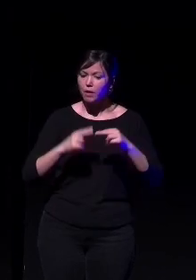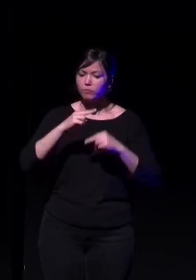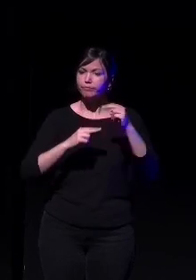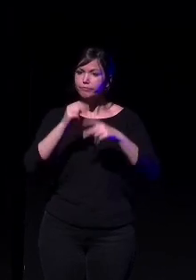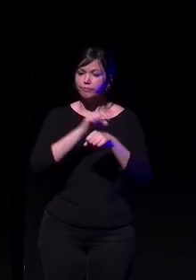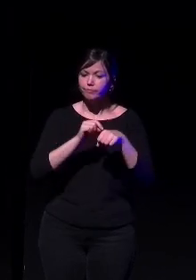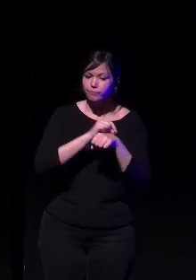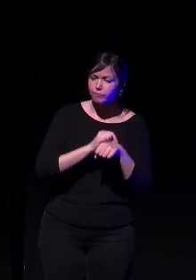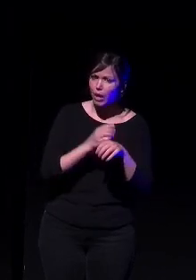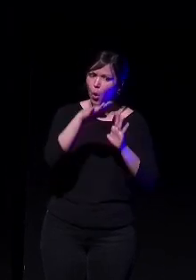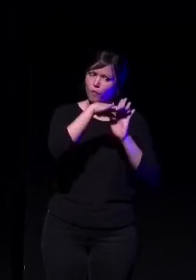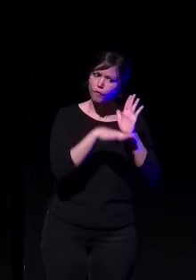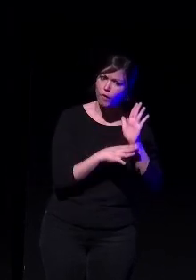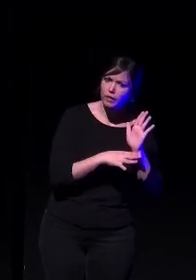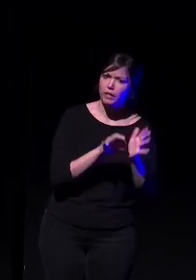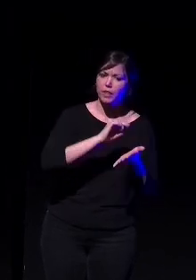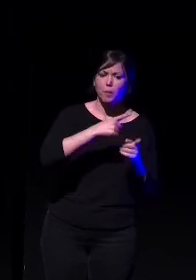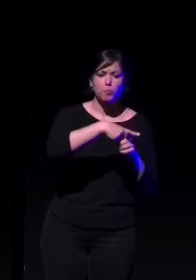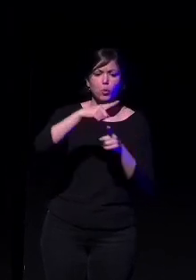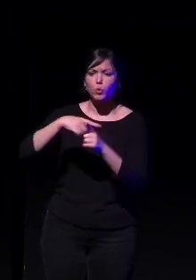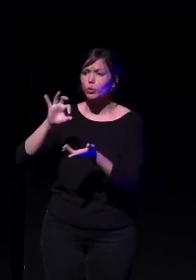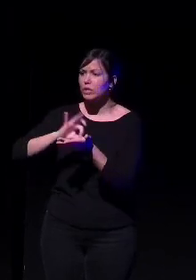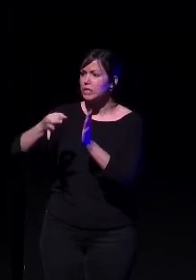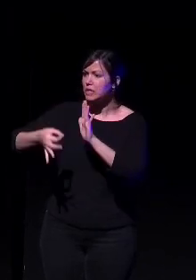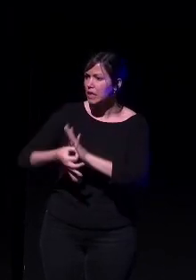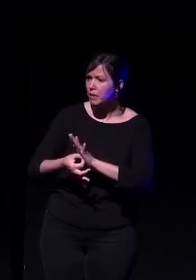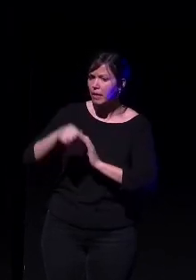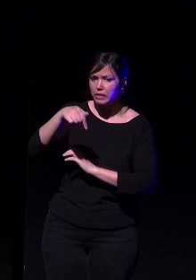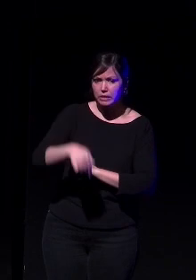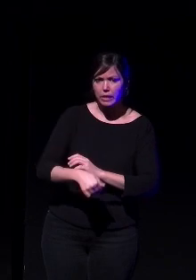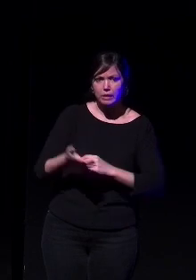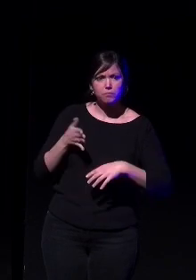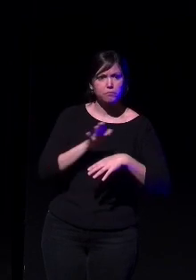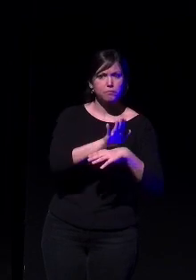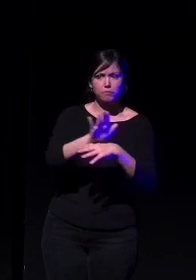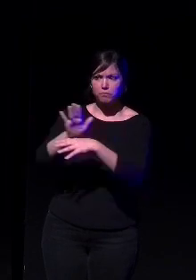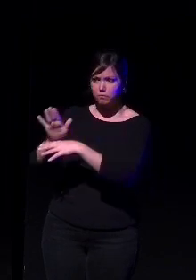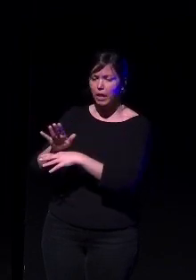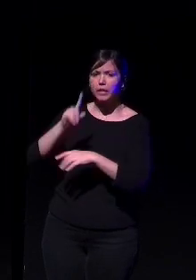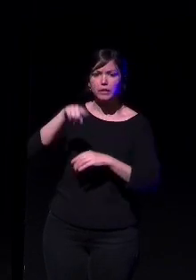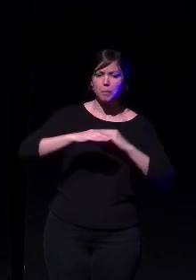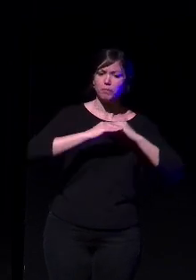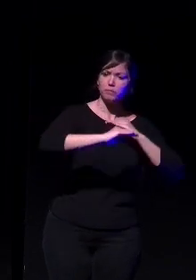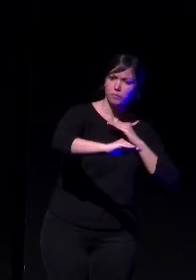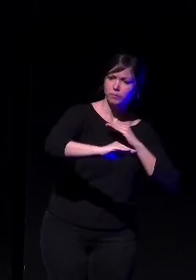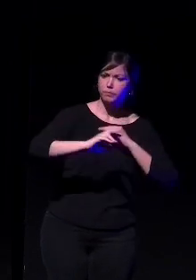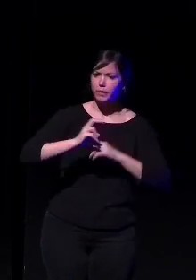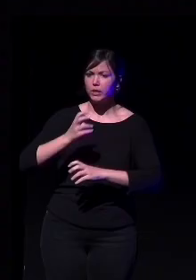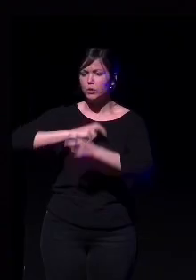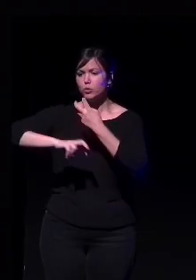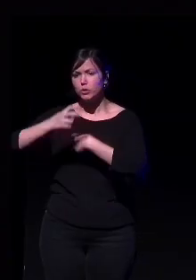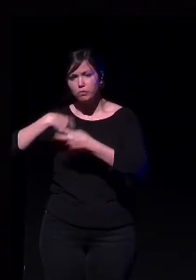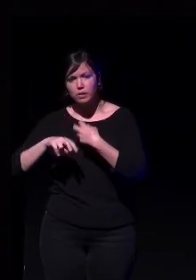de regenerar l'oferta de productes i serveis turístics de casa nostra, la qualitat i la sostenibilitat són les palanques cap al